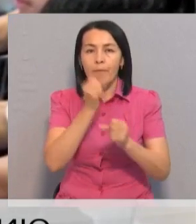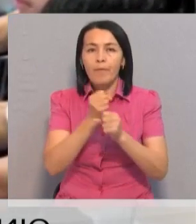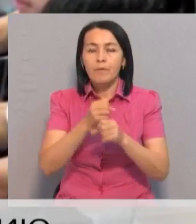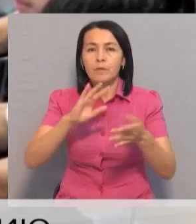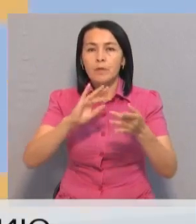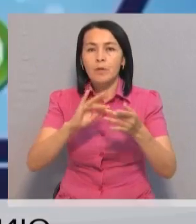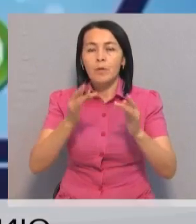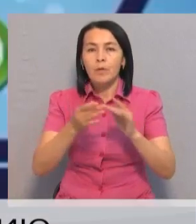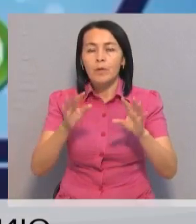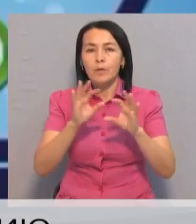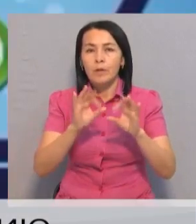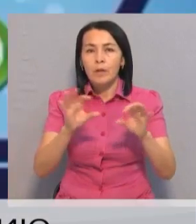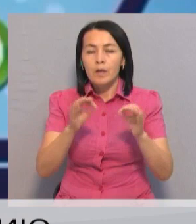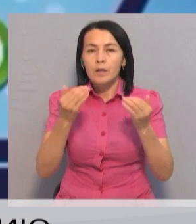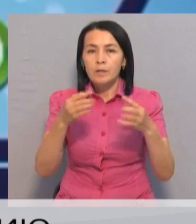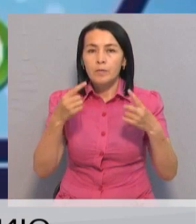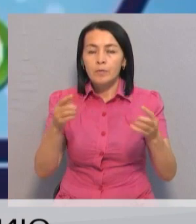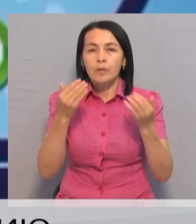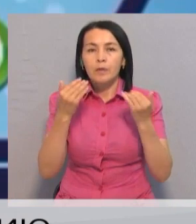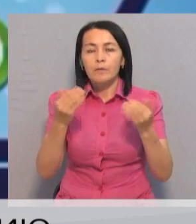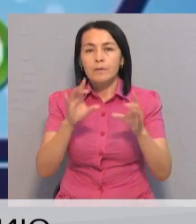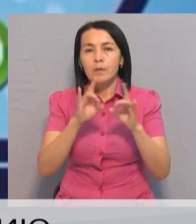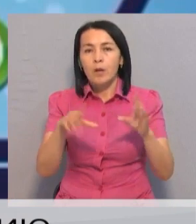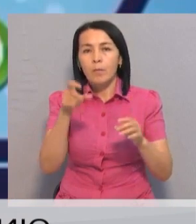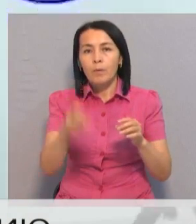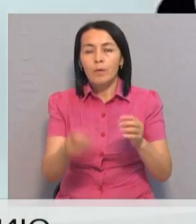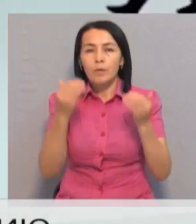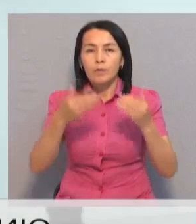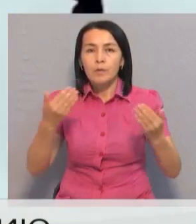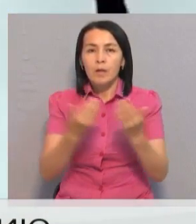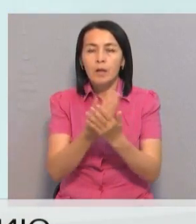пользователей онлайн-платформы и инфлюенсеров, блогеров в случае